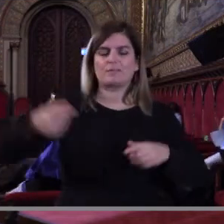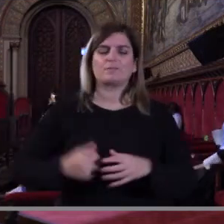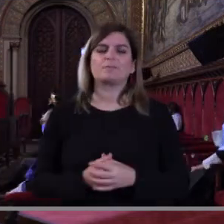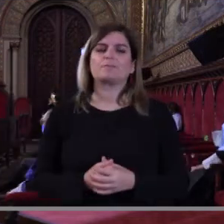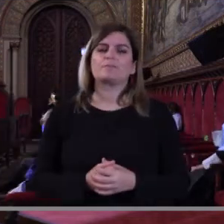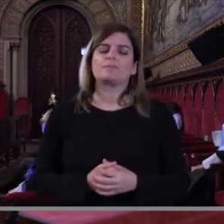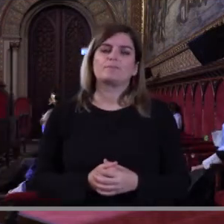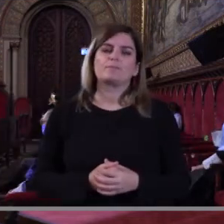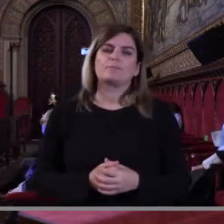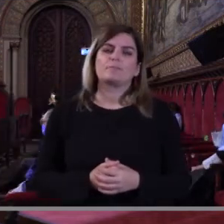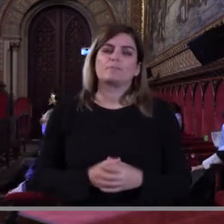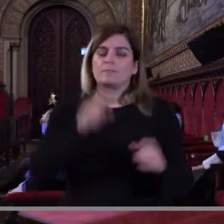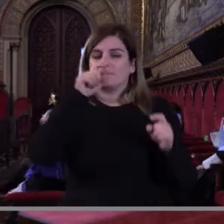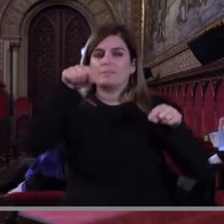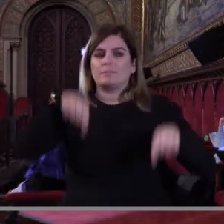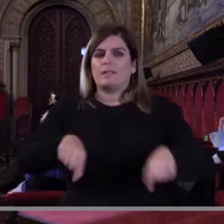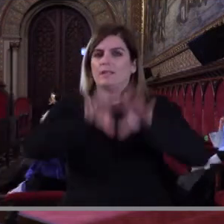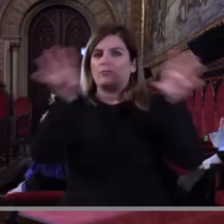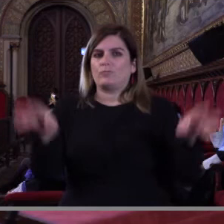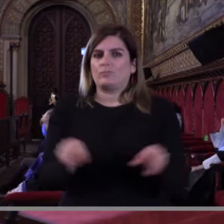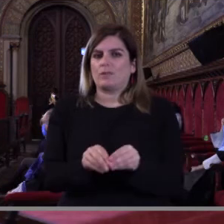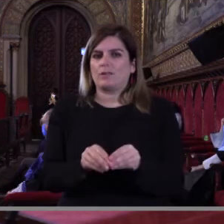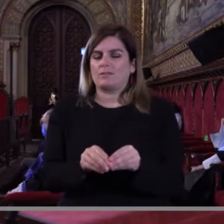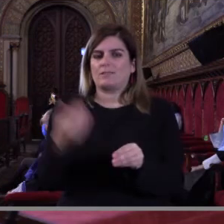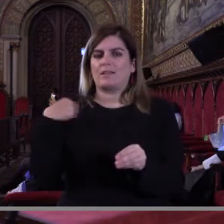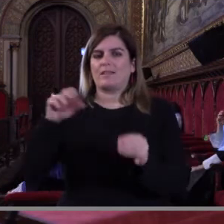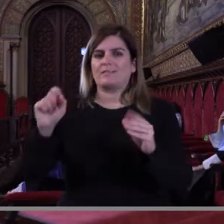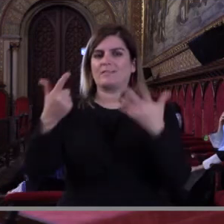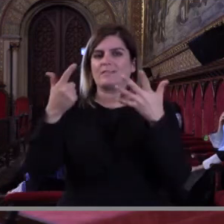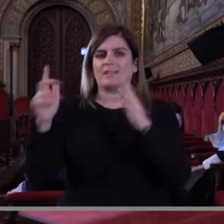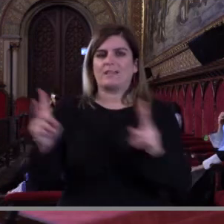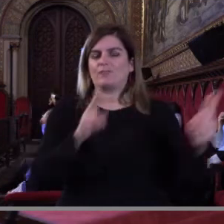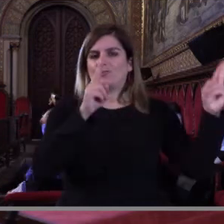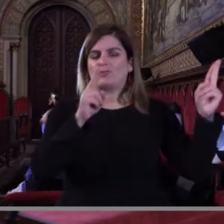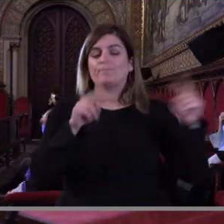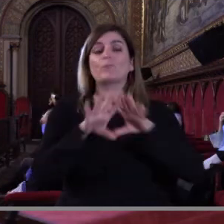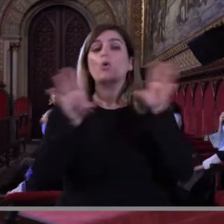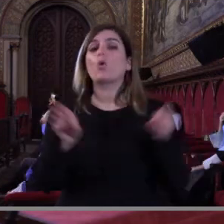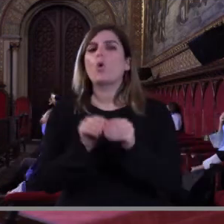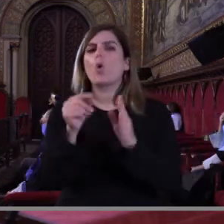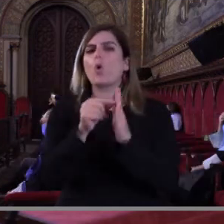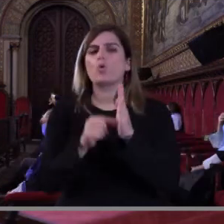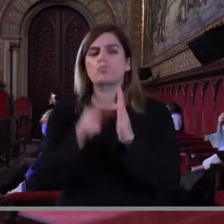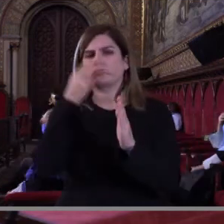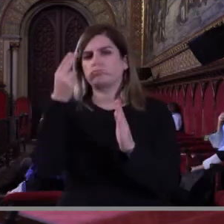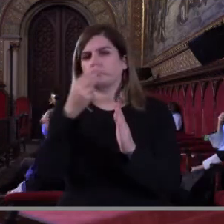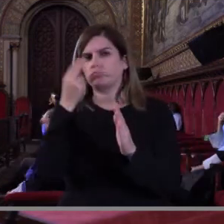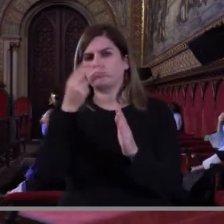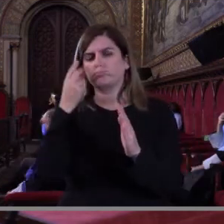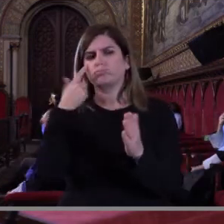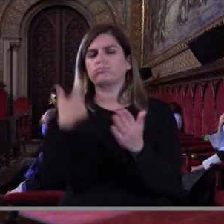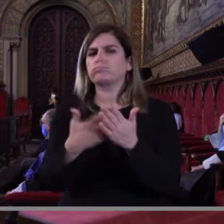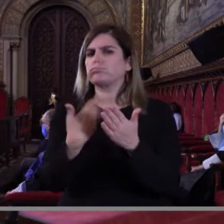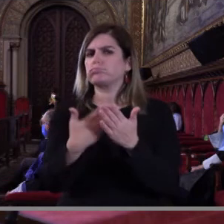estudis. Aquest any tenim els resultats de la 7a edició. Les conclusions són certament interessants i